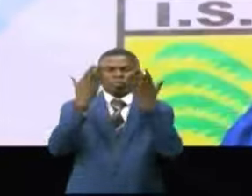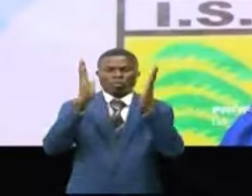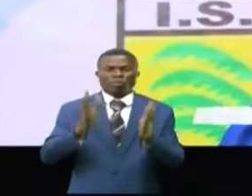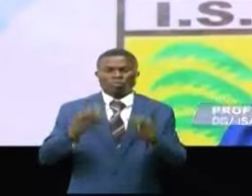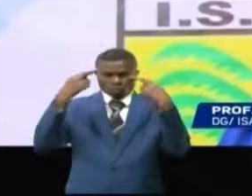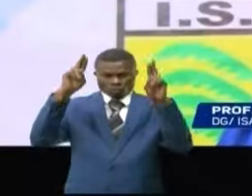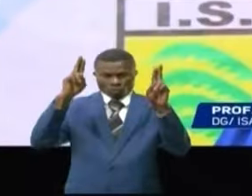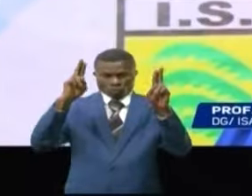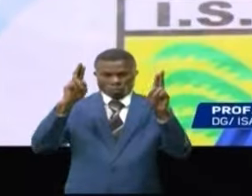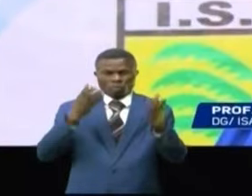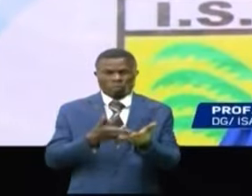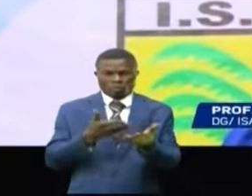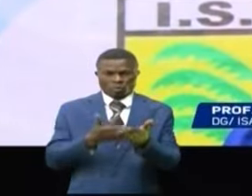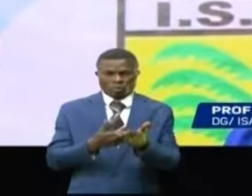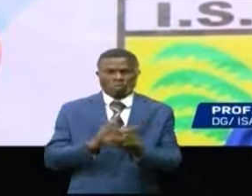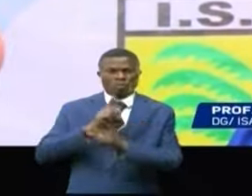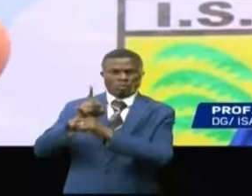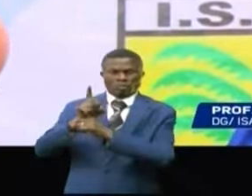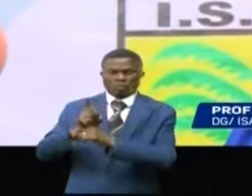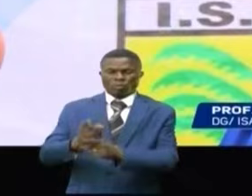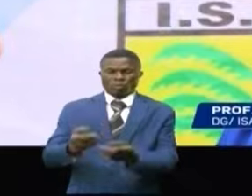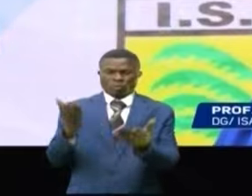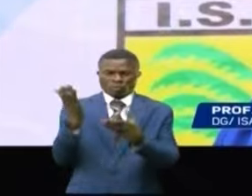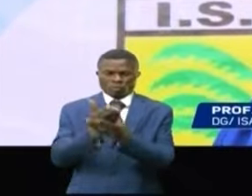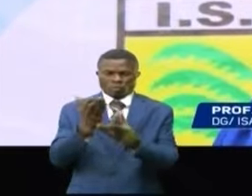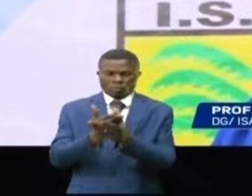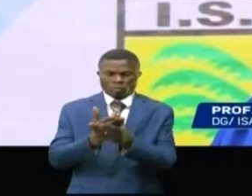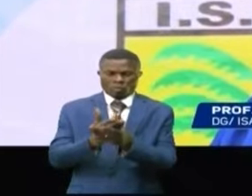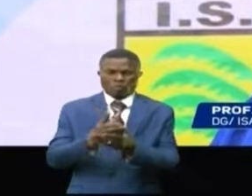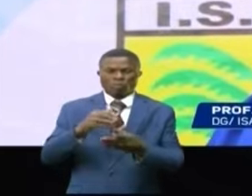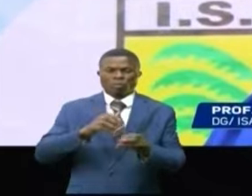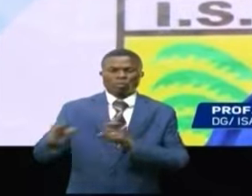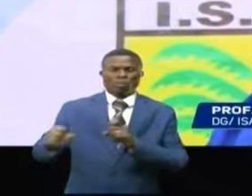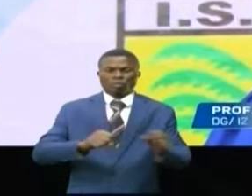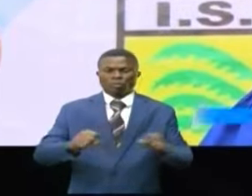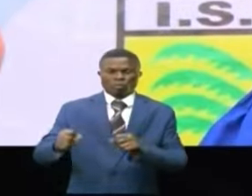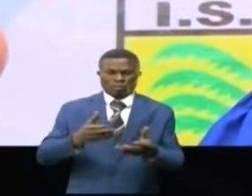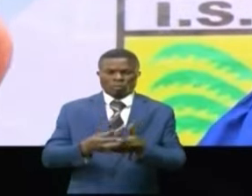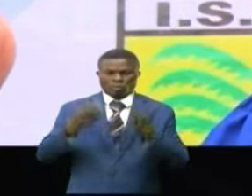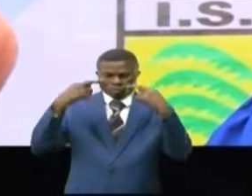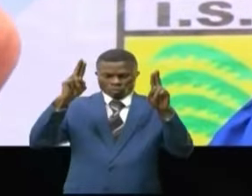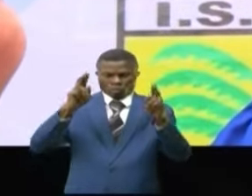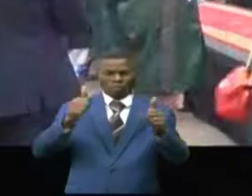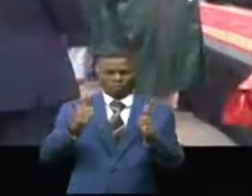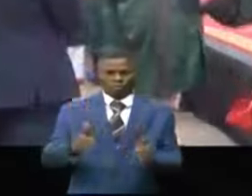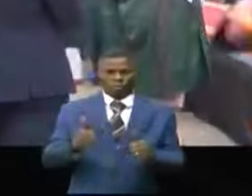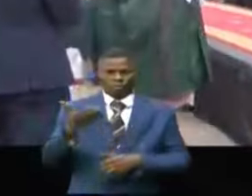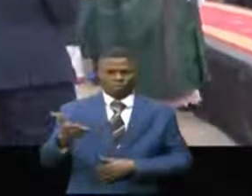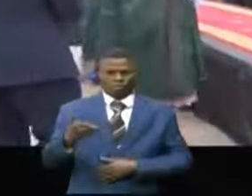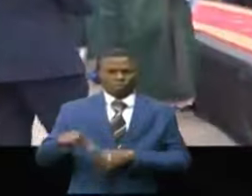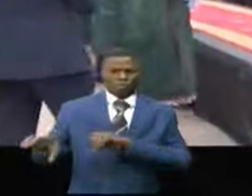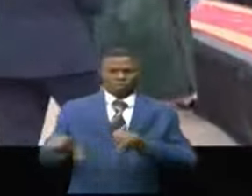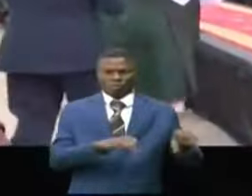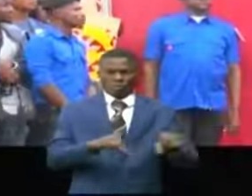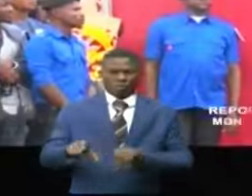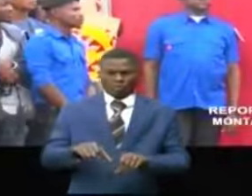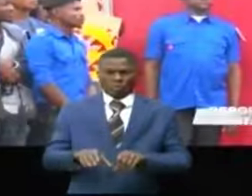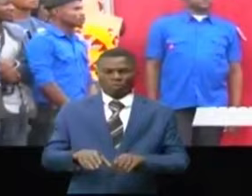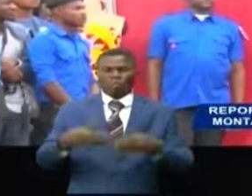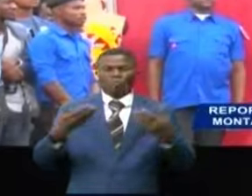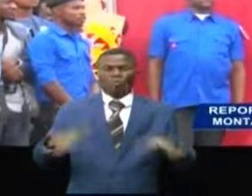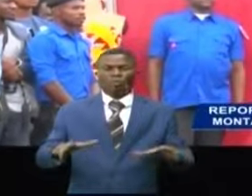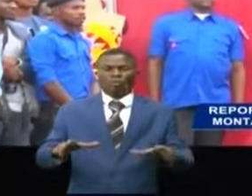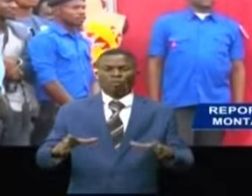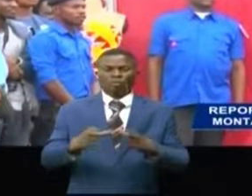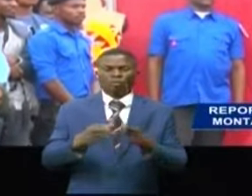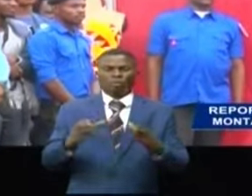Ils ont réussi à défendre leur mémoire en première session et à réussir avec eux. L'activité a été sanctionnée